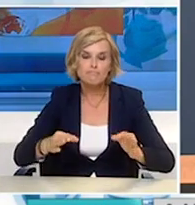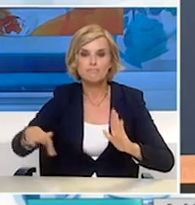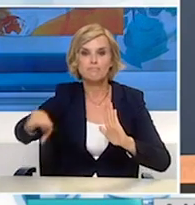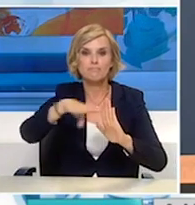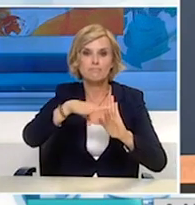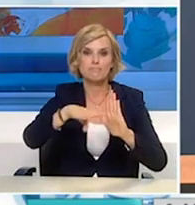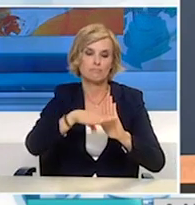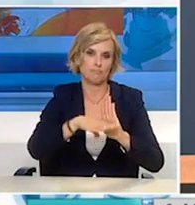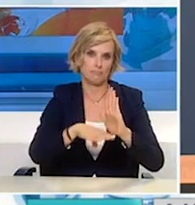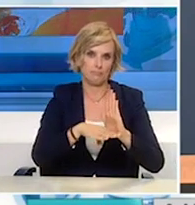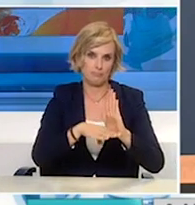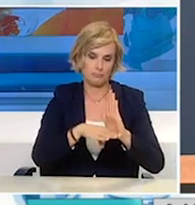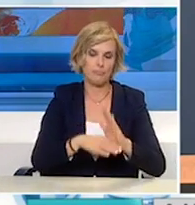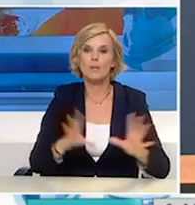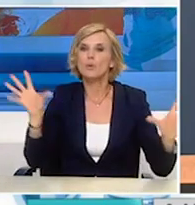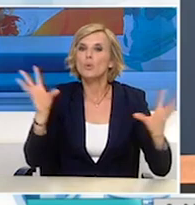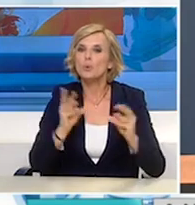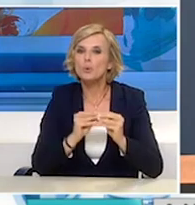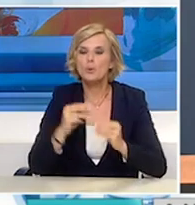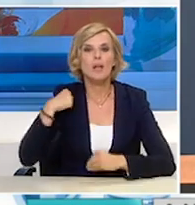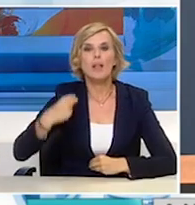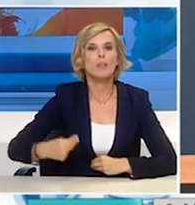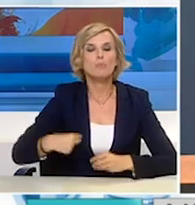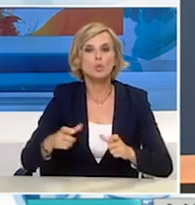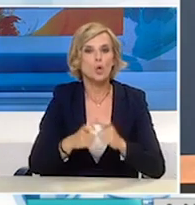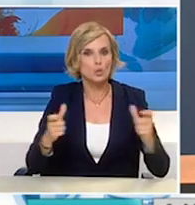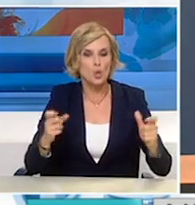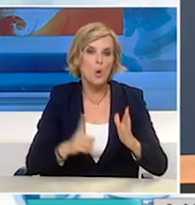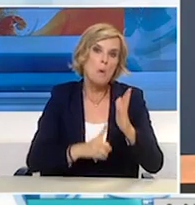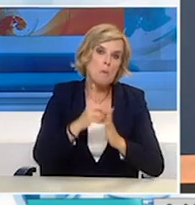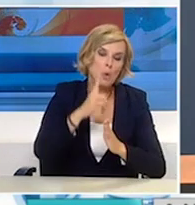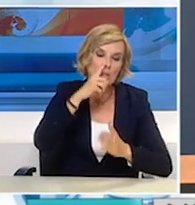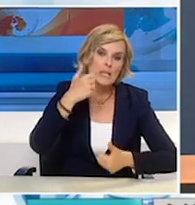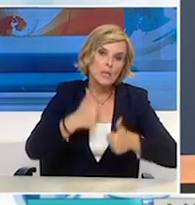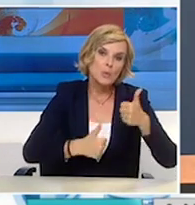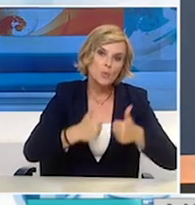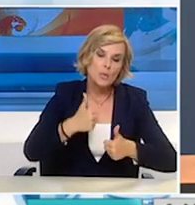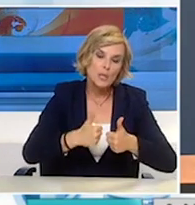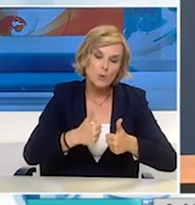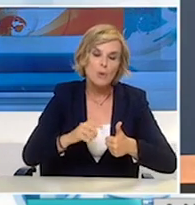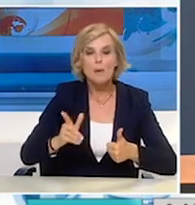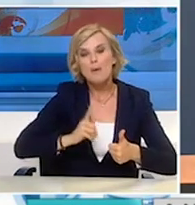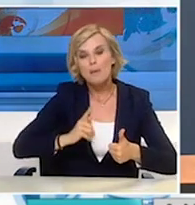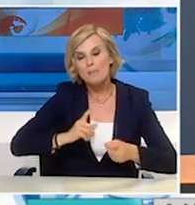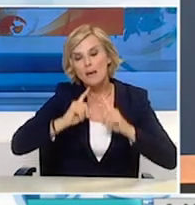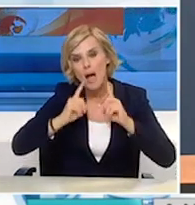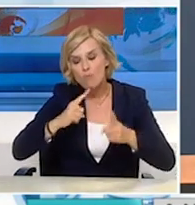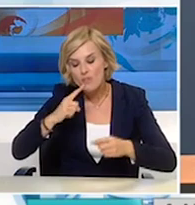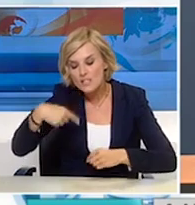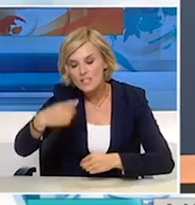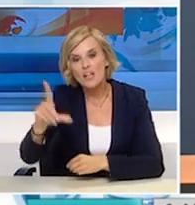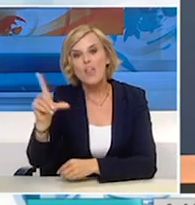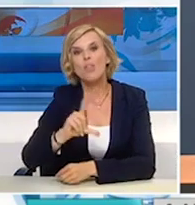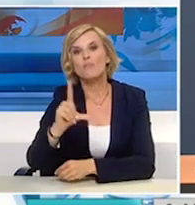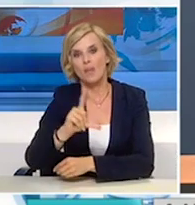με το άνοιγμα των δημοτικών σχολείων, είχαμε πει ότι ενδέχεται να ανοίξουν την 1η Ιουνίου. Οι αποφάσεις θα ληφθούν τη Δευτέρα, οπότε και θα γίνουν οι